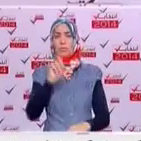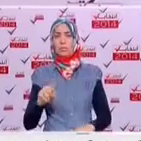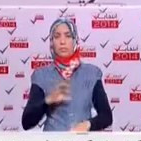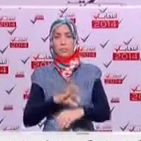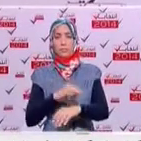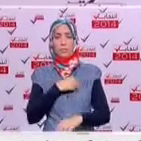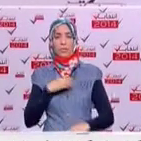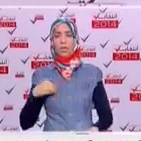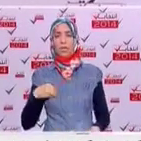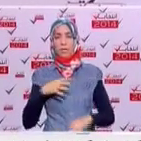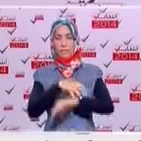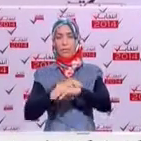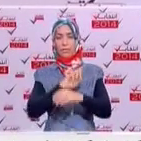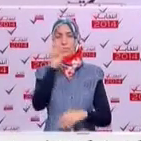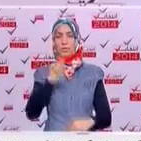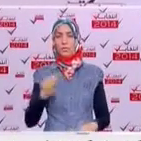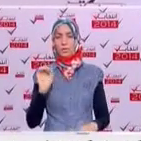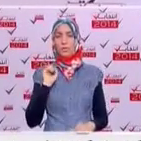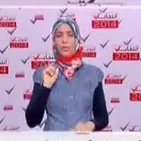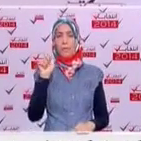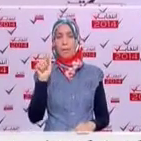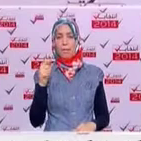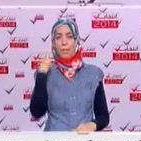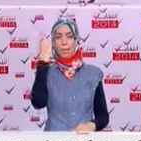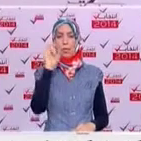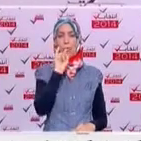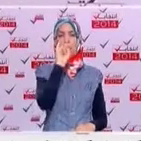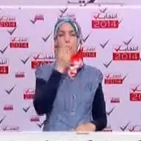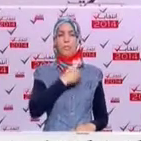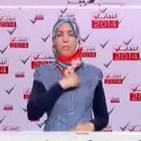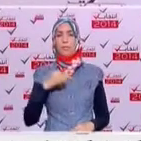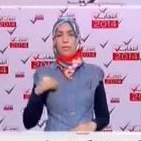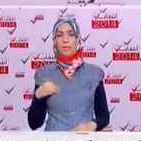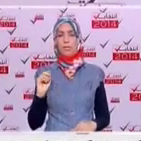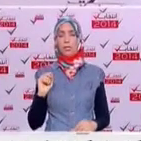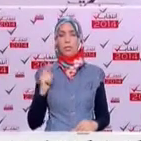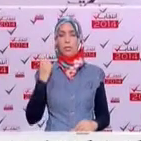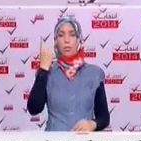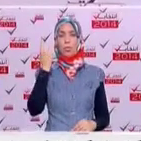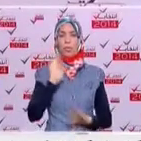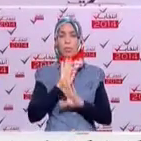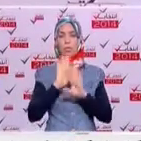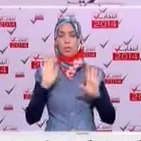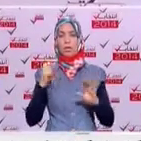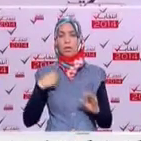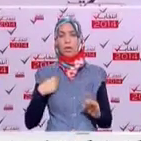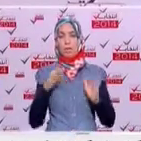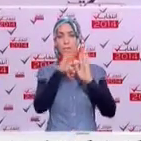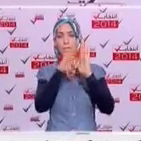أيضا نعرفوه في ولاية زغوان، احنا عندنا مستشفى جهوي في ولاية زغوان. احنا في خطتنا للجبهة